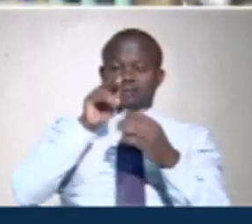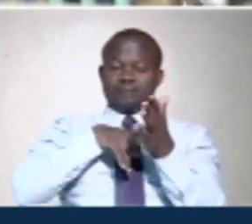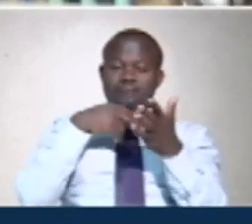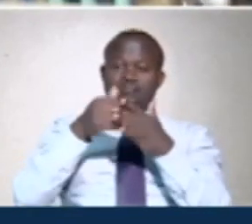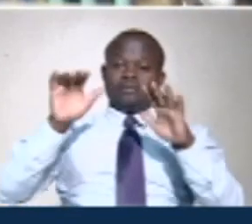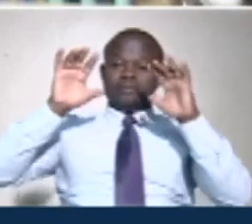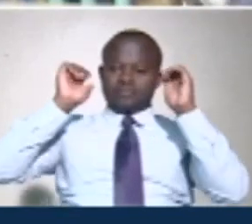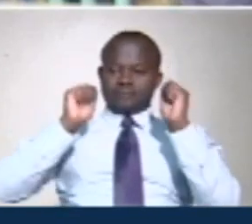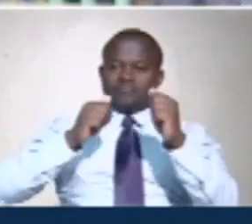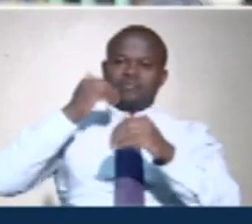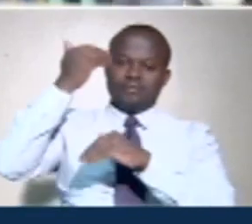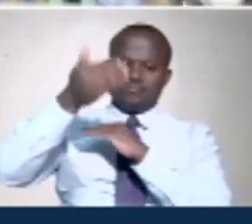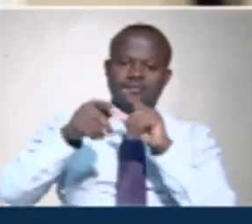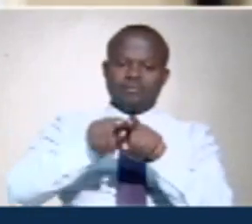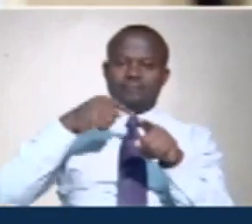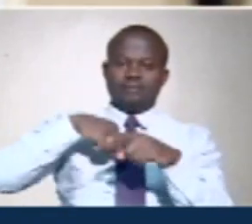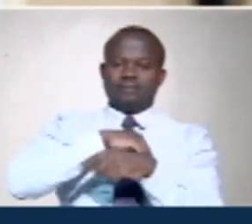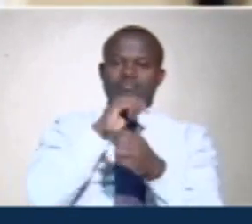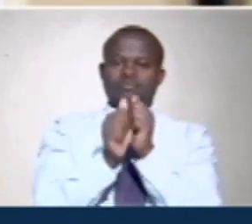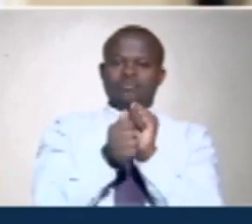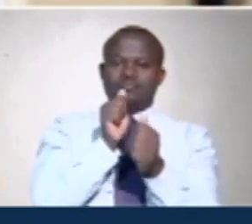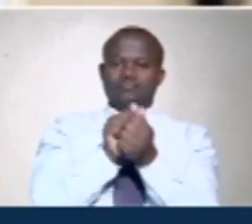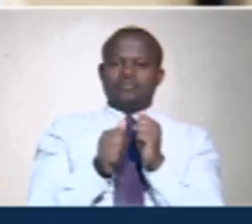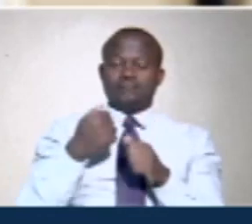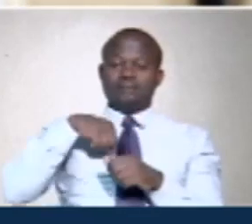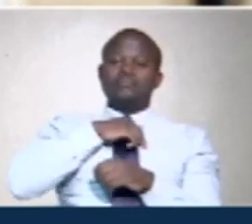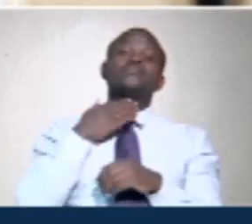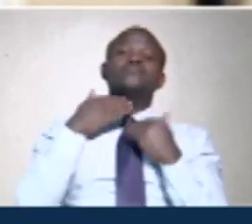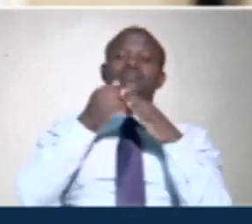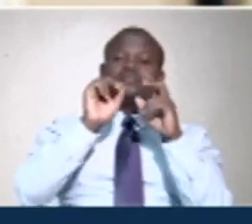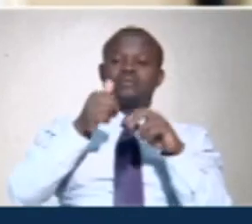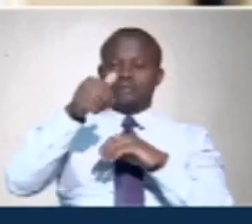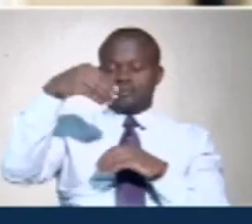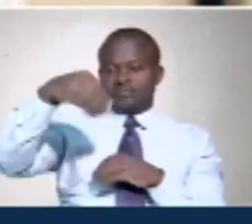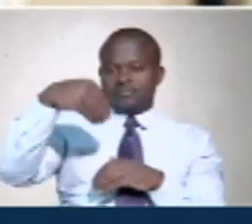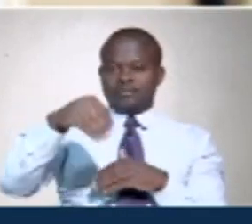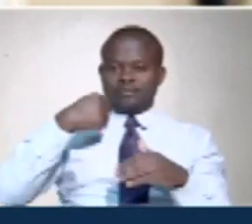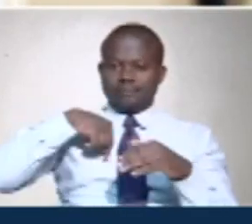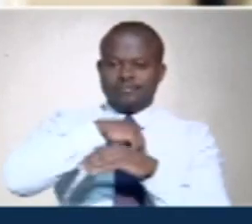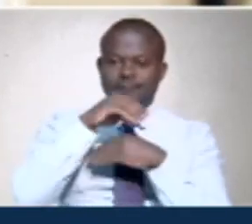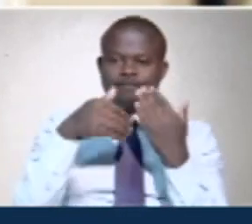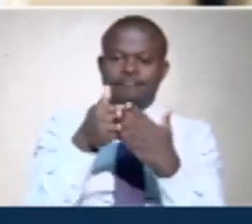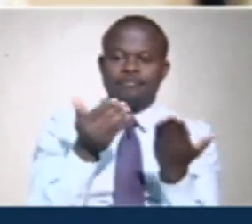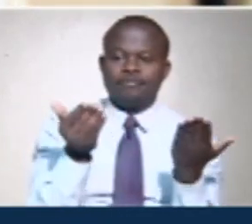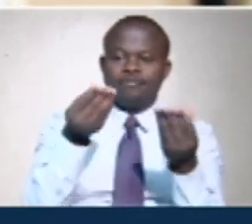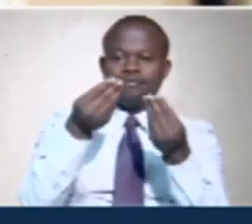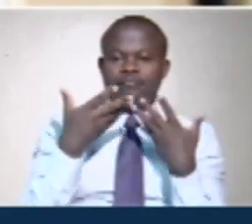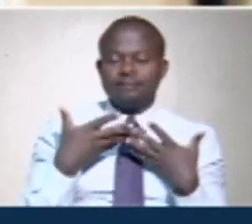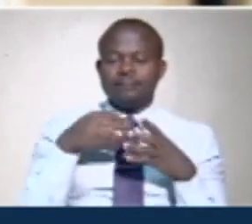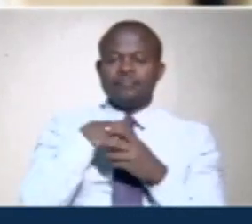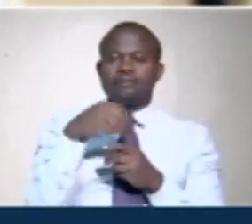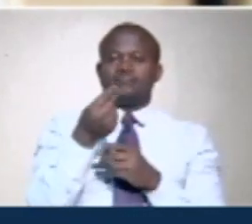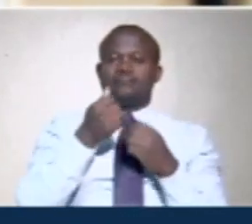begure hanyuma natwe twakwirwanaho. Tukifuza ko muri ariya madolari twajya bajya baduha